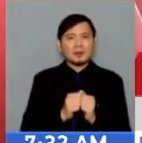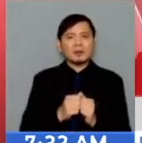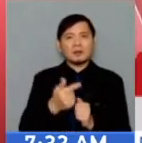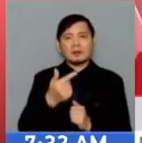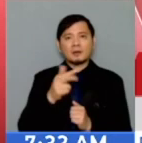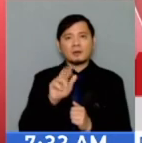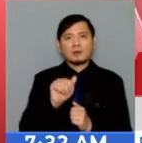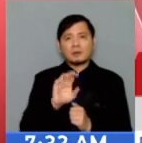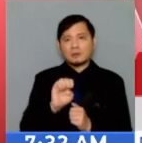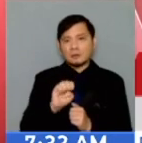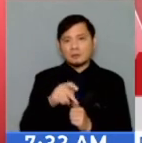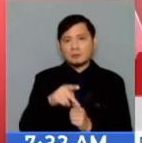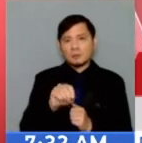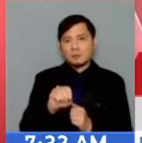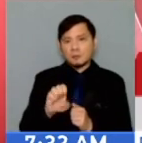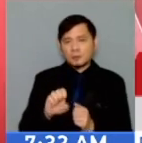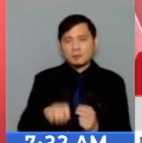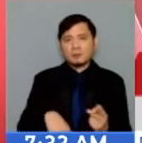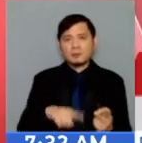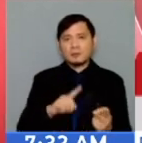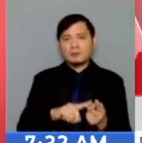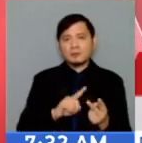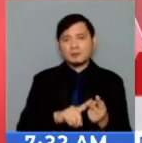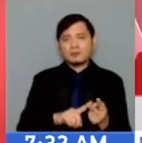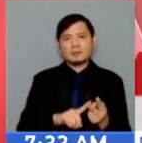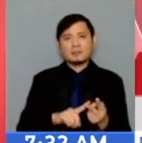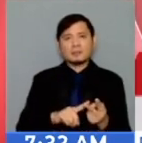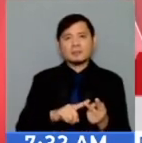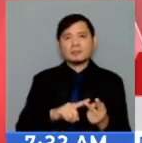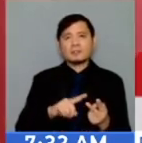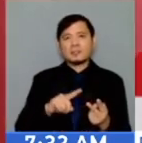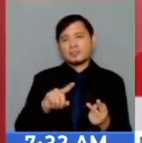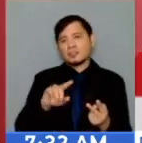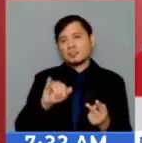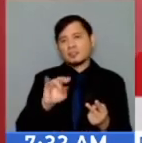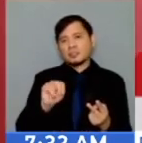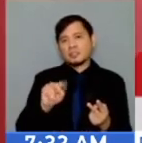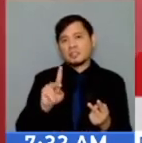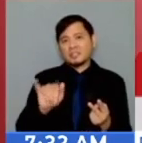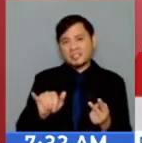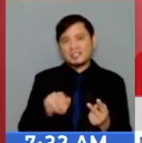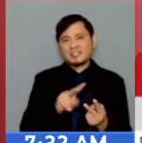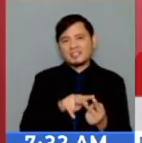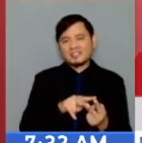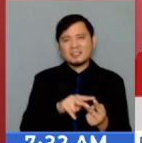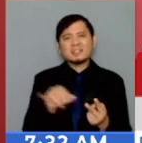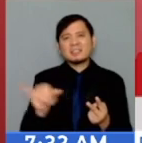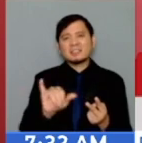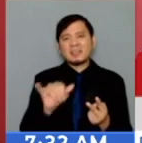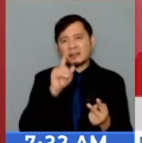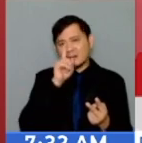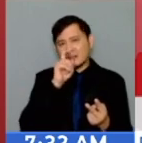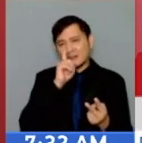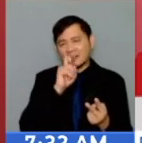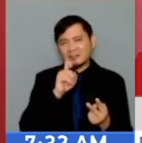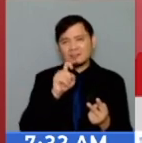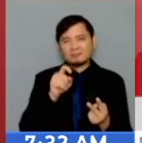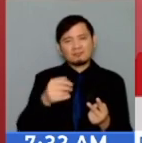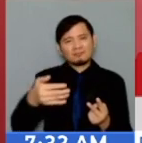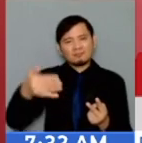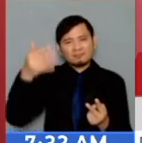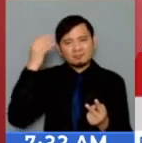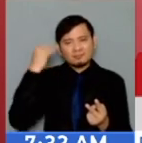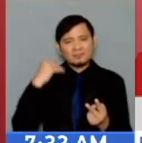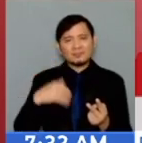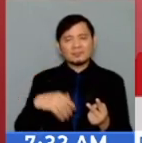si Congresswoman Chiki na magkakaedad na ngayon in their early 50s. They were about 4 years old at